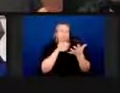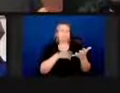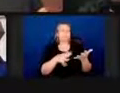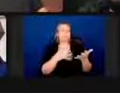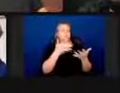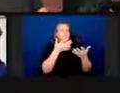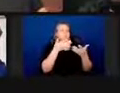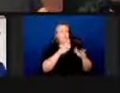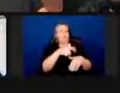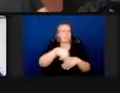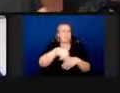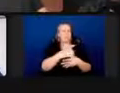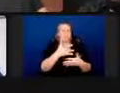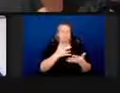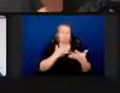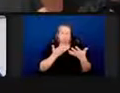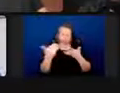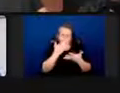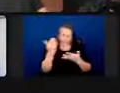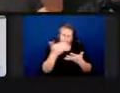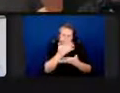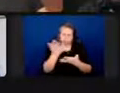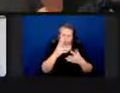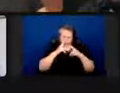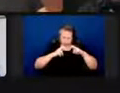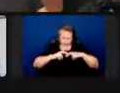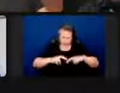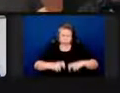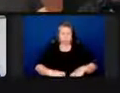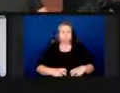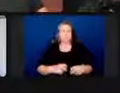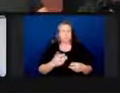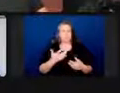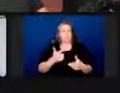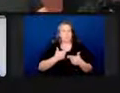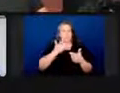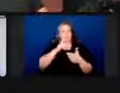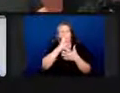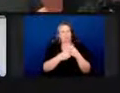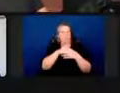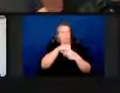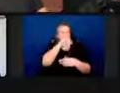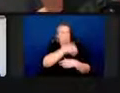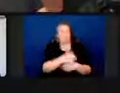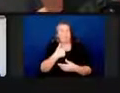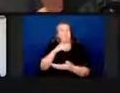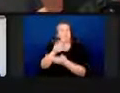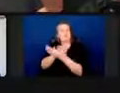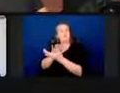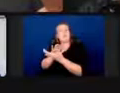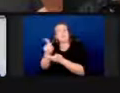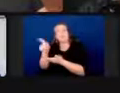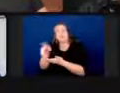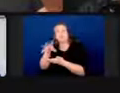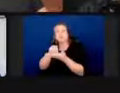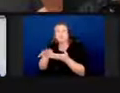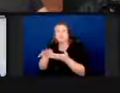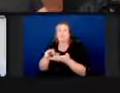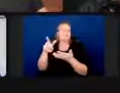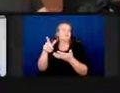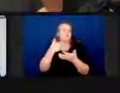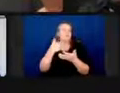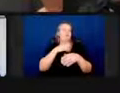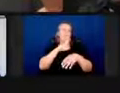لدينا المستشارين أيضا وفي الأكاديمية، ويتم